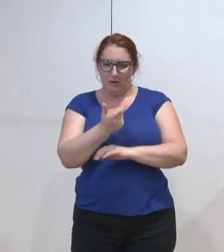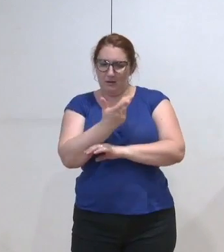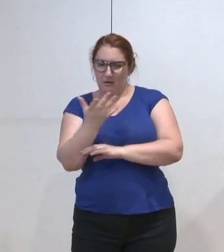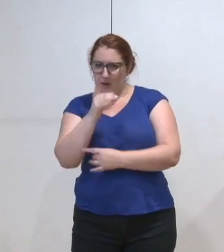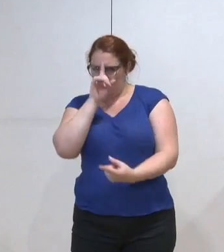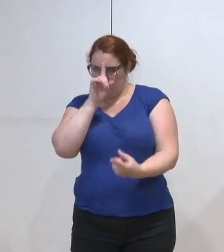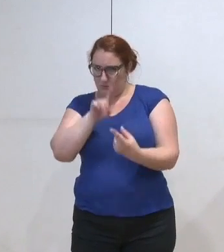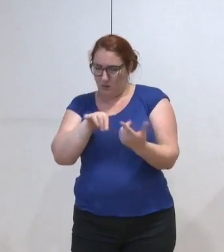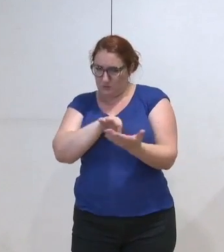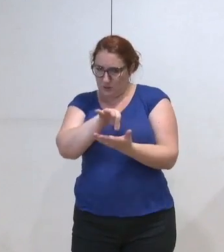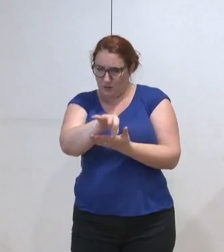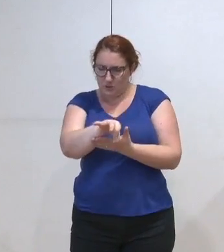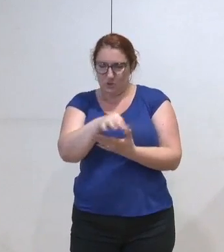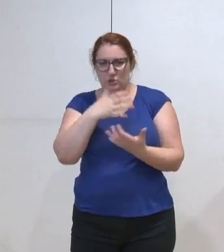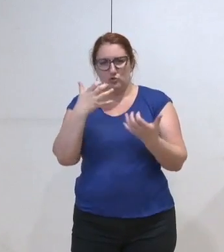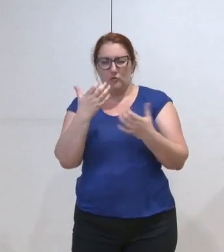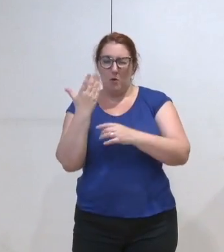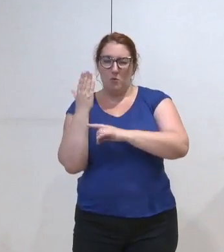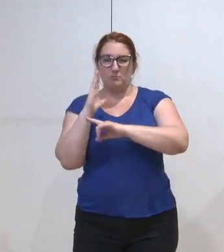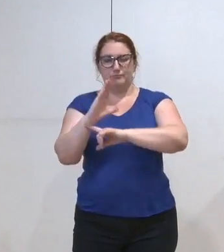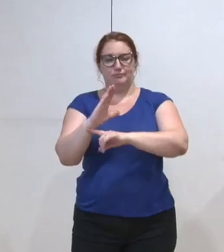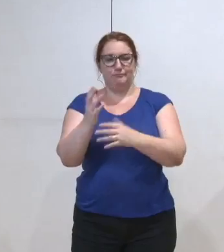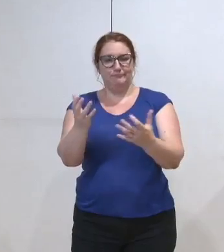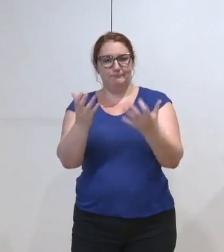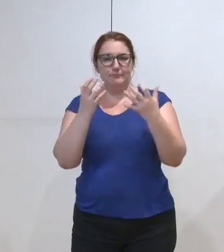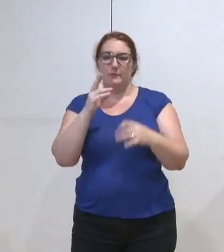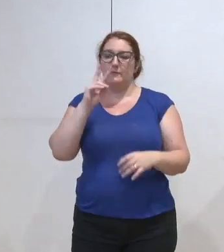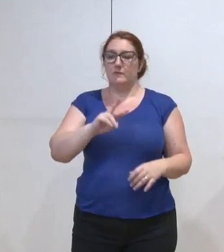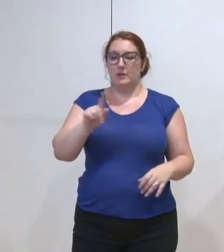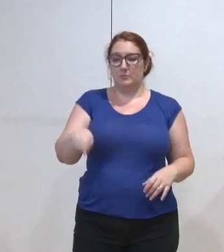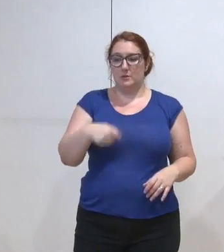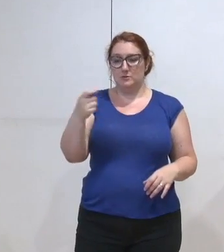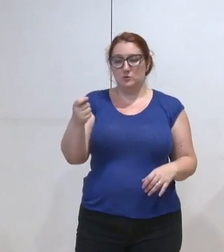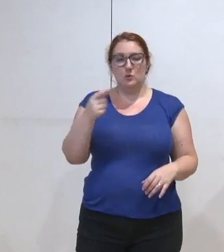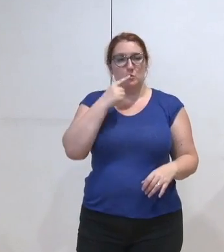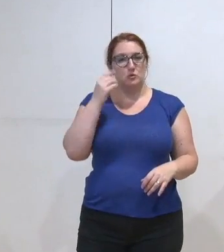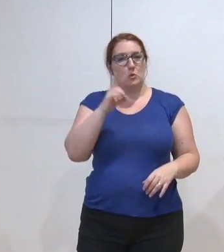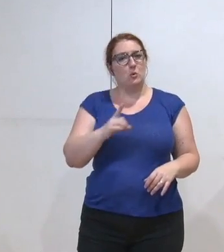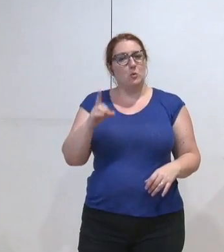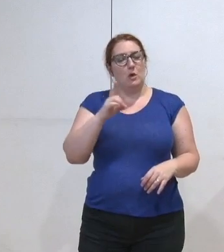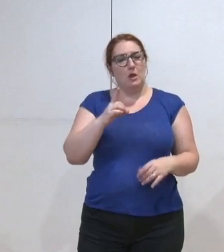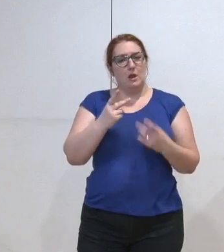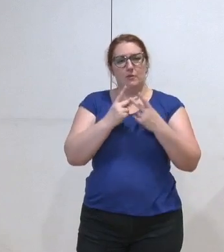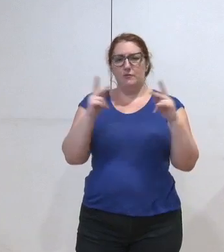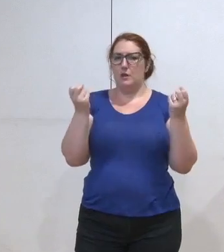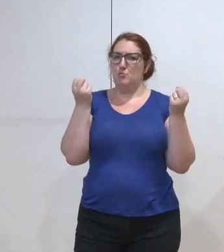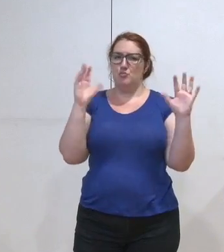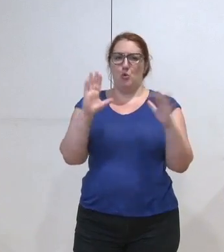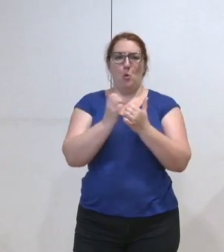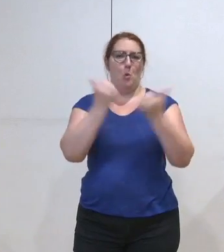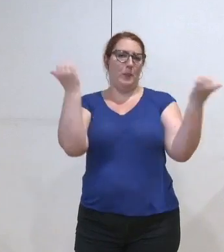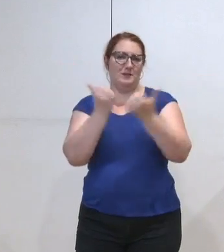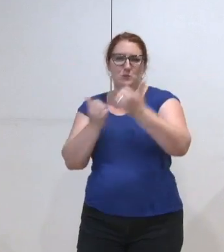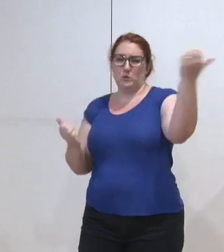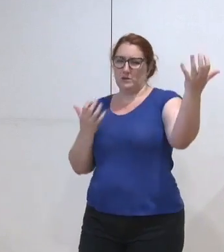voudrais insister alors effectivement grenoble est une ville pleine de contraste monsieur Denoyel mais pleine de contraste parce qu'elle est marquée par